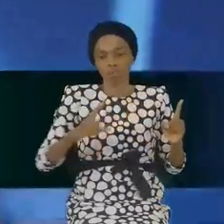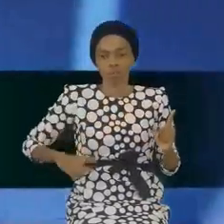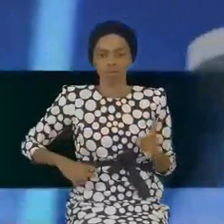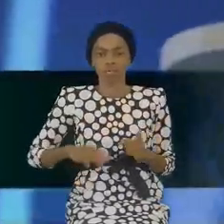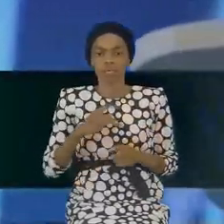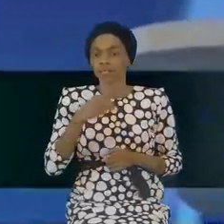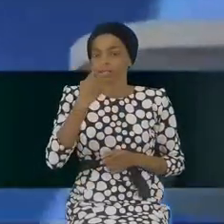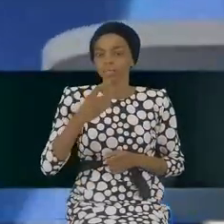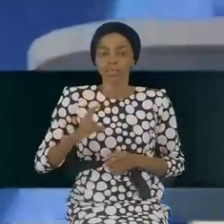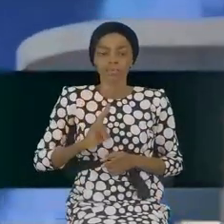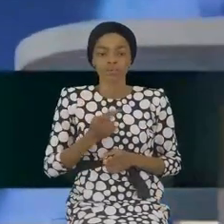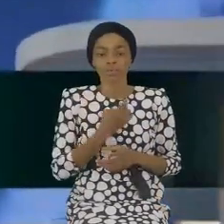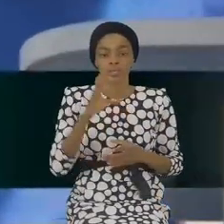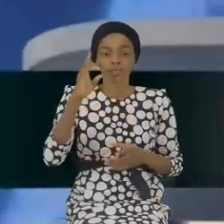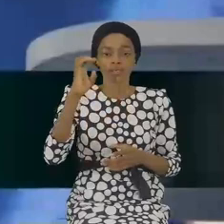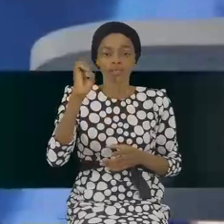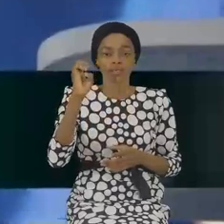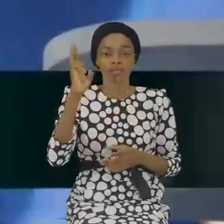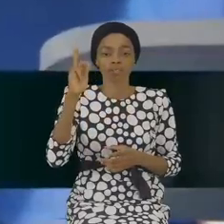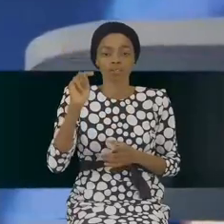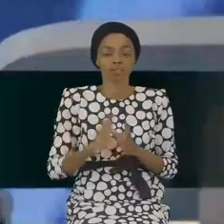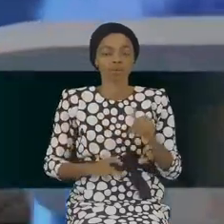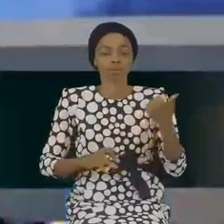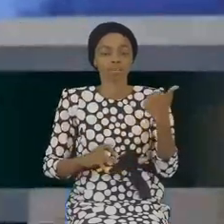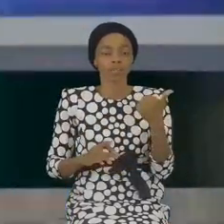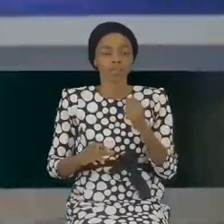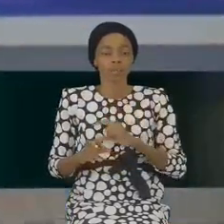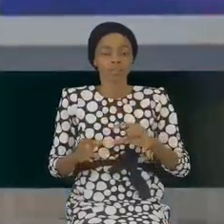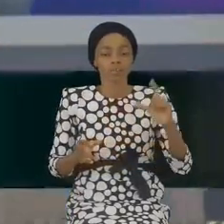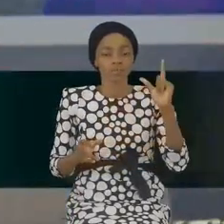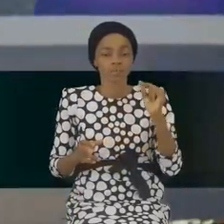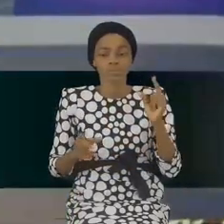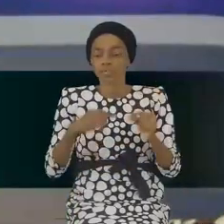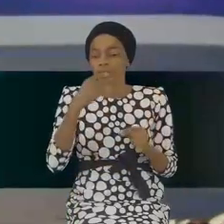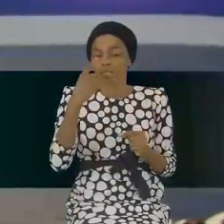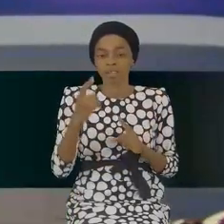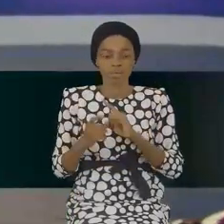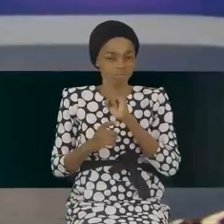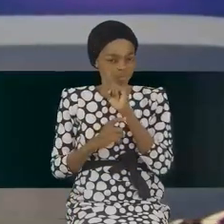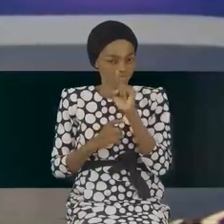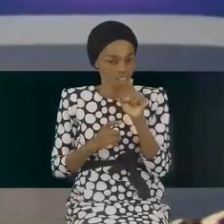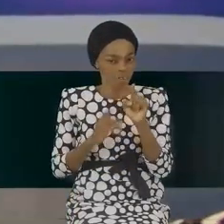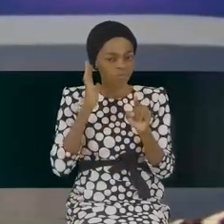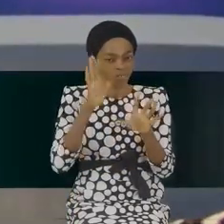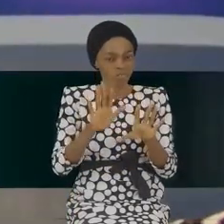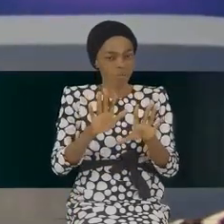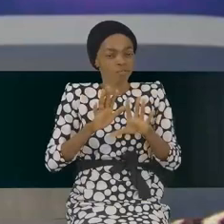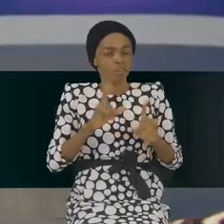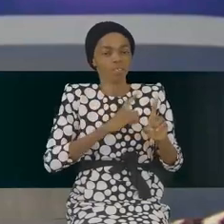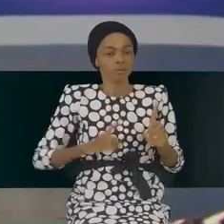En Deutéronome 10, verset 20. Deutéronome 10,